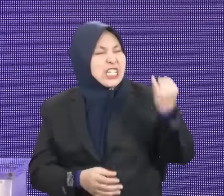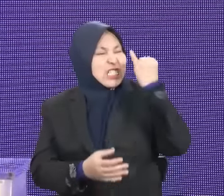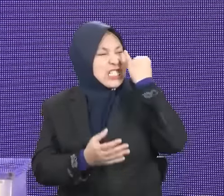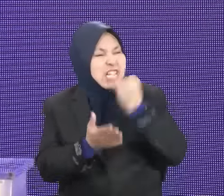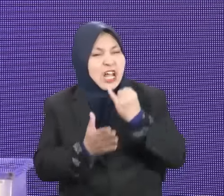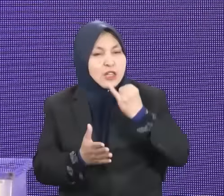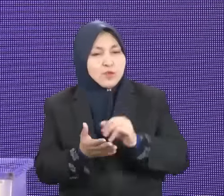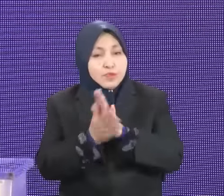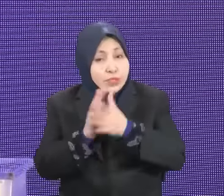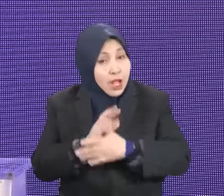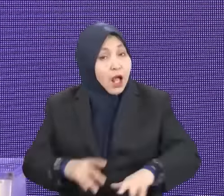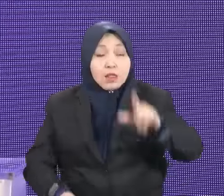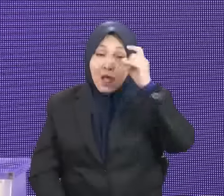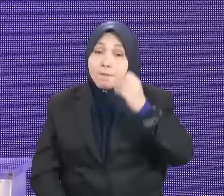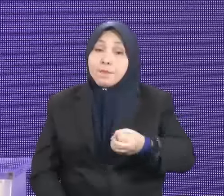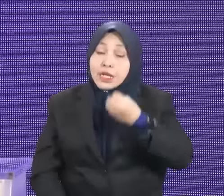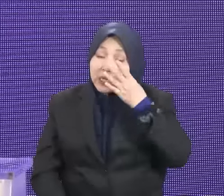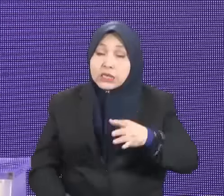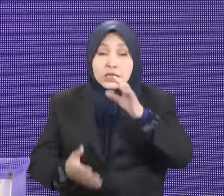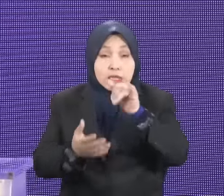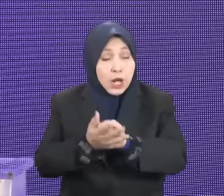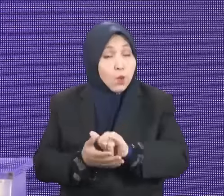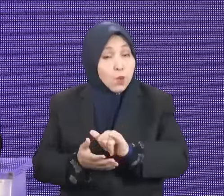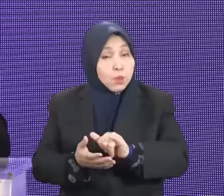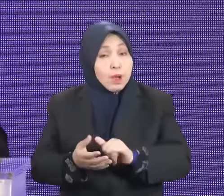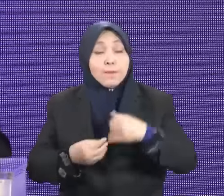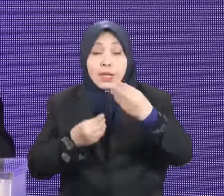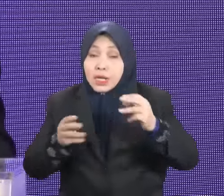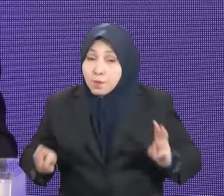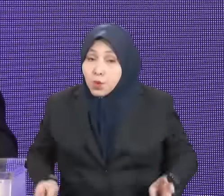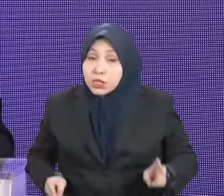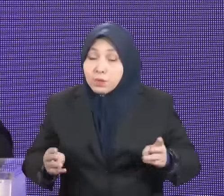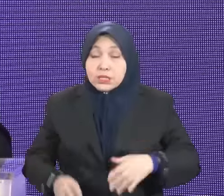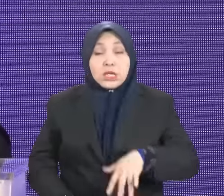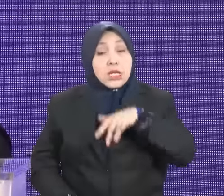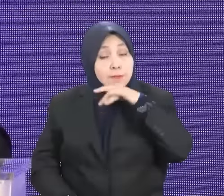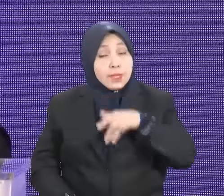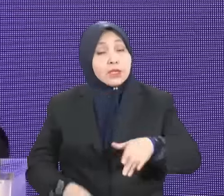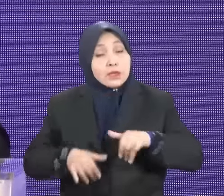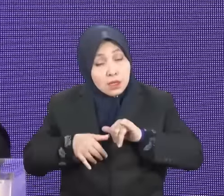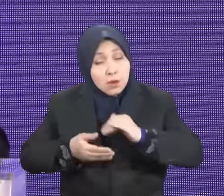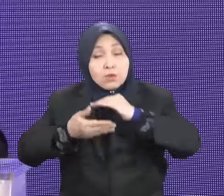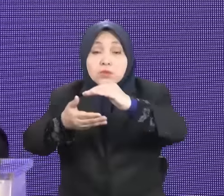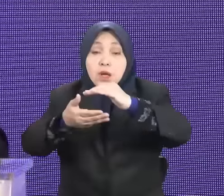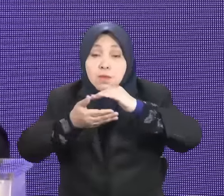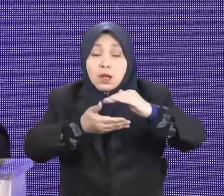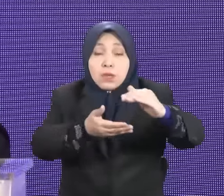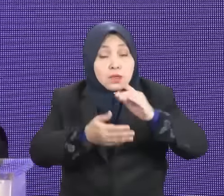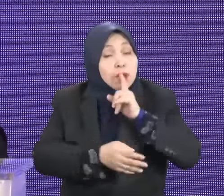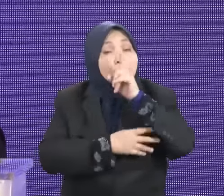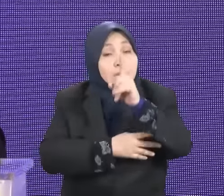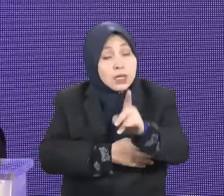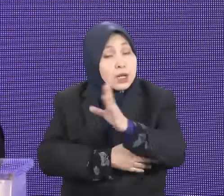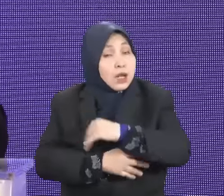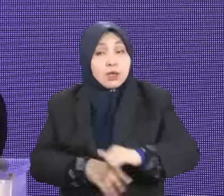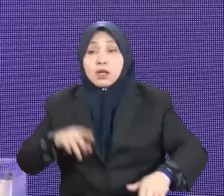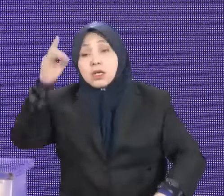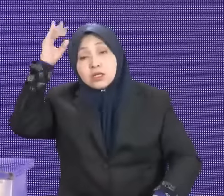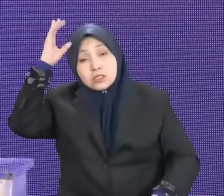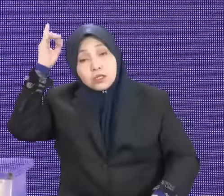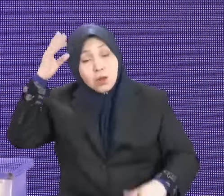karena Allah menyatakan wa inna fariqom minhum memberi motivasi kepada nabi teruskan menyampaikan Al haqqoh dan Insya Allah